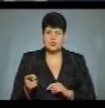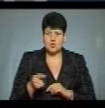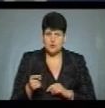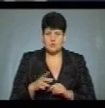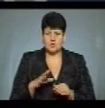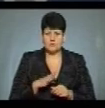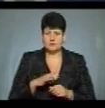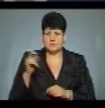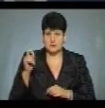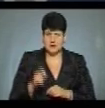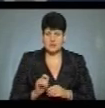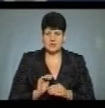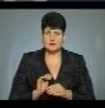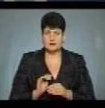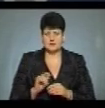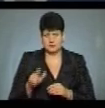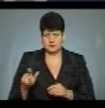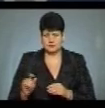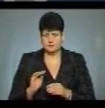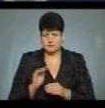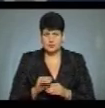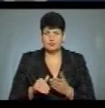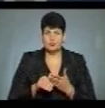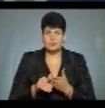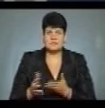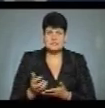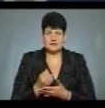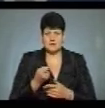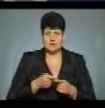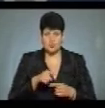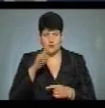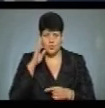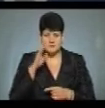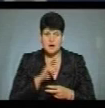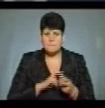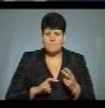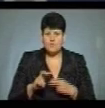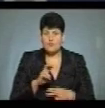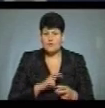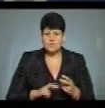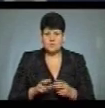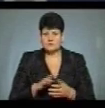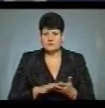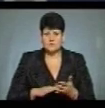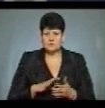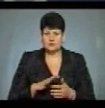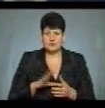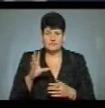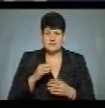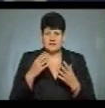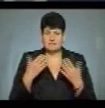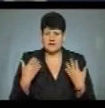були, приїхали додаткові сили для того, щоб допомогти знайти цього хлопця. Проте пошуки, які тривали практично всі вихідні